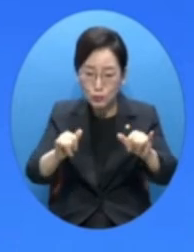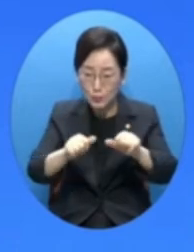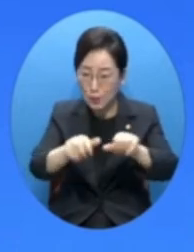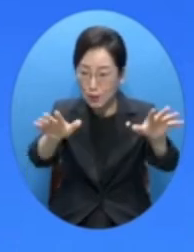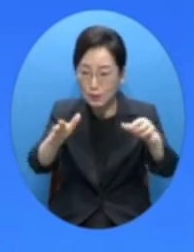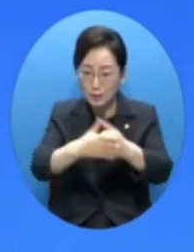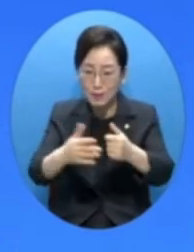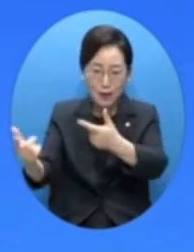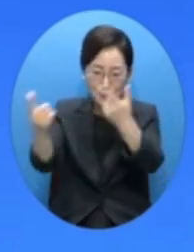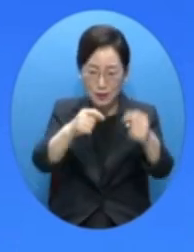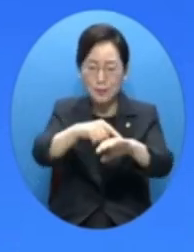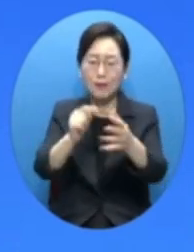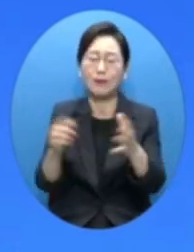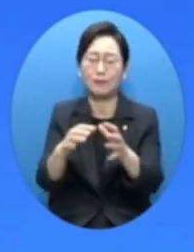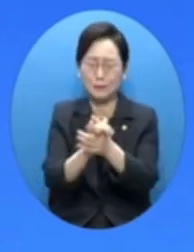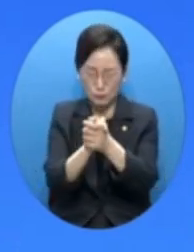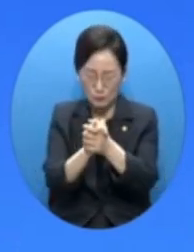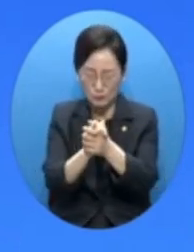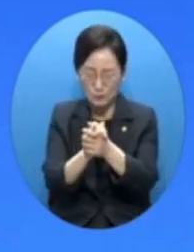시작했습니다.